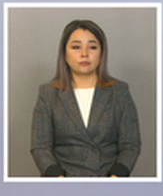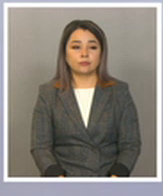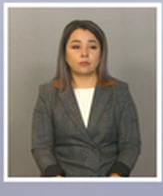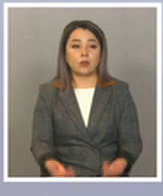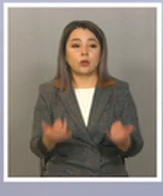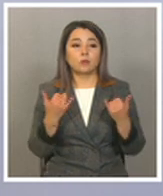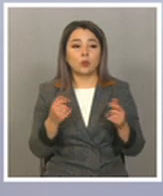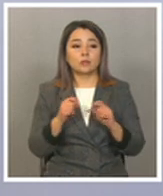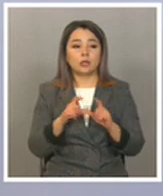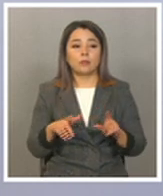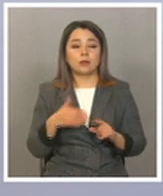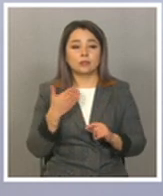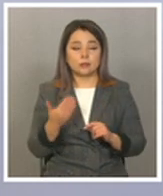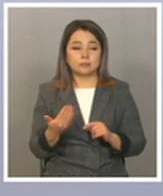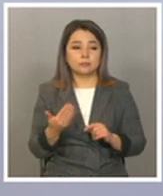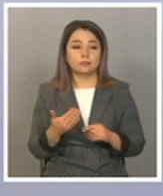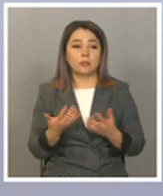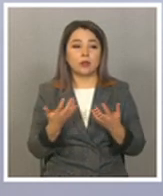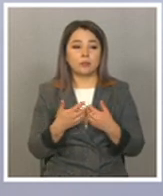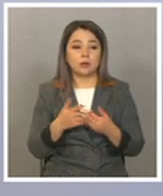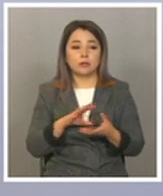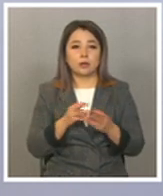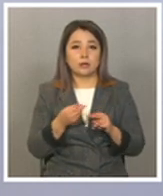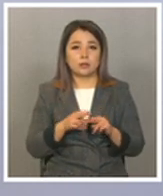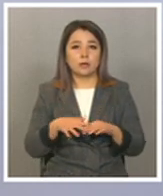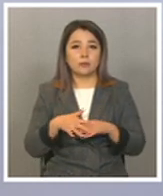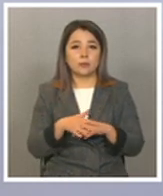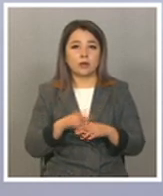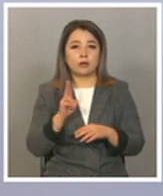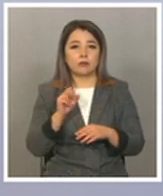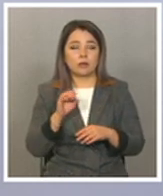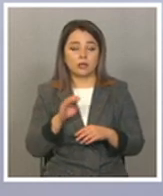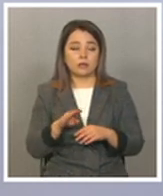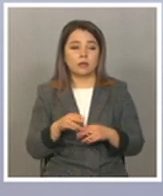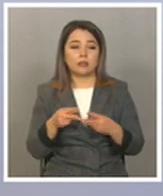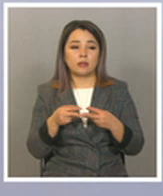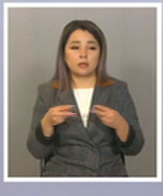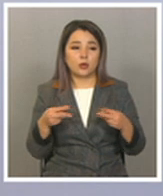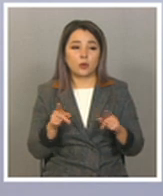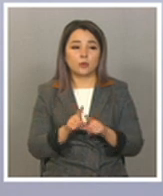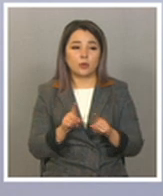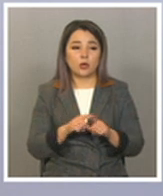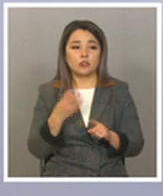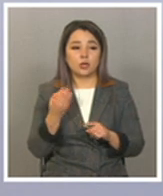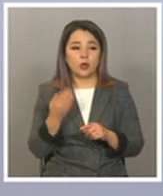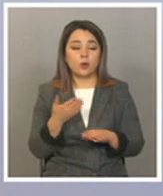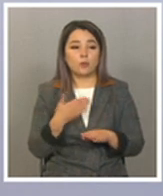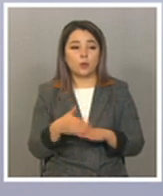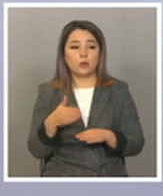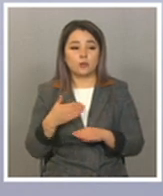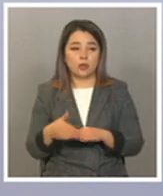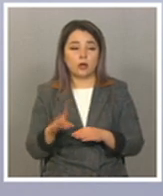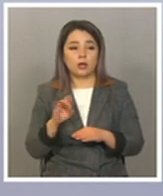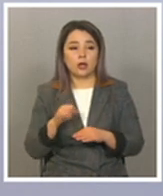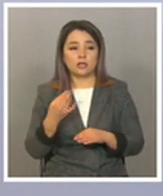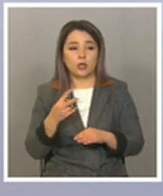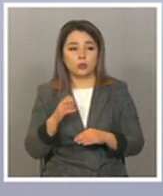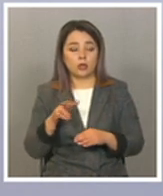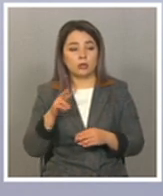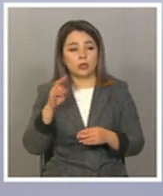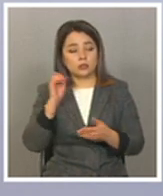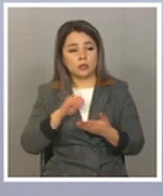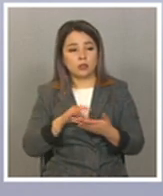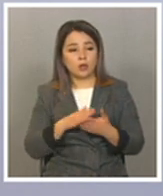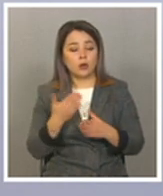Бүгінгі сабақта мәтінді есепті квадрат теңдеулердің және бөлшек рационал теңдеулердің